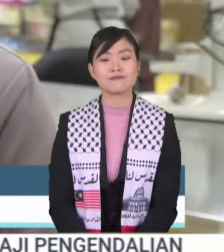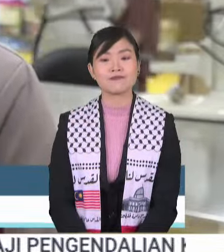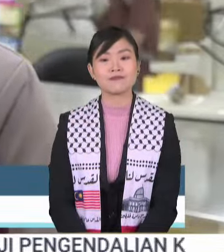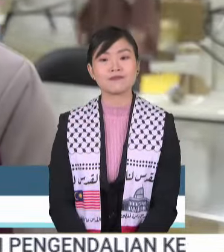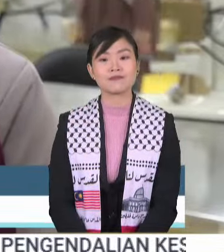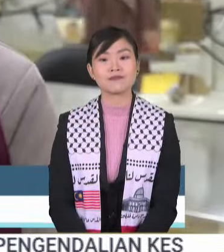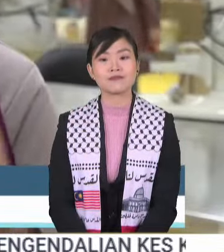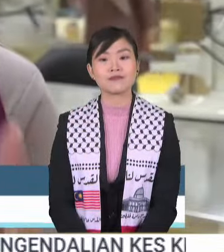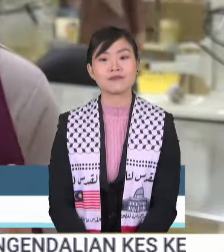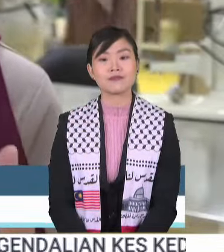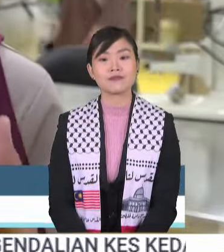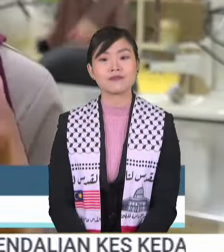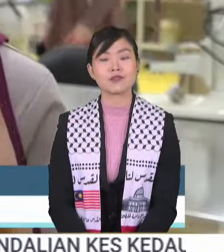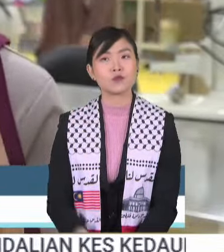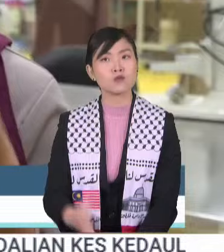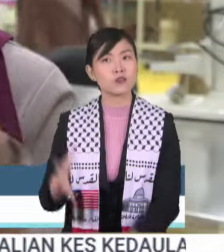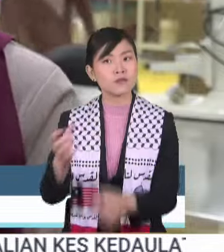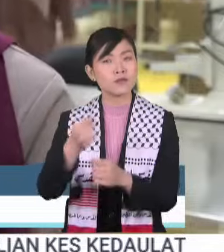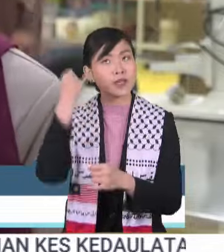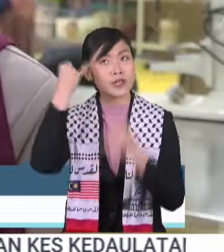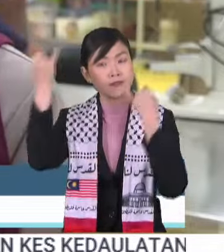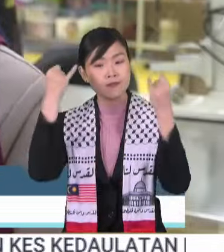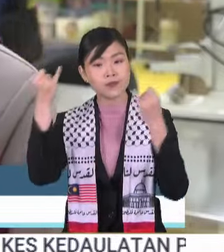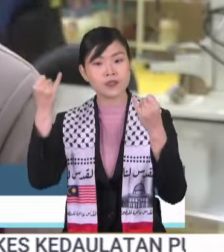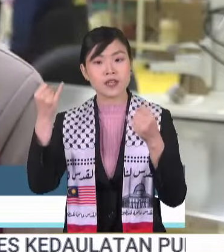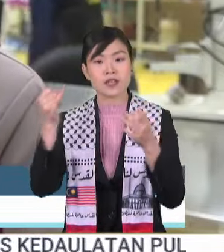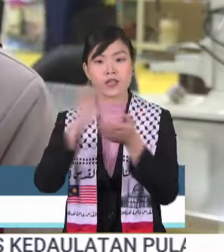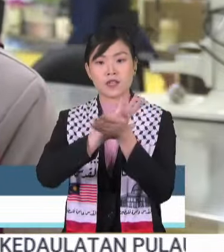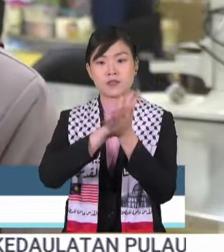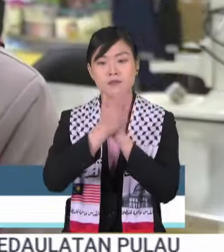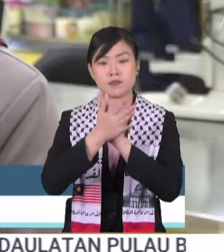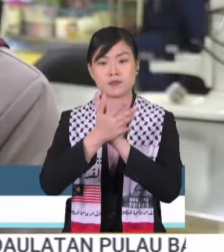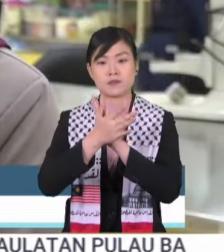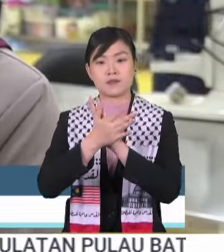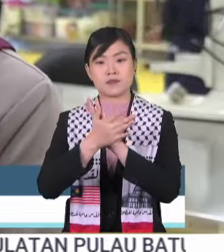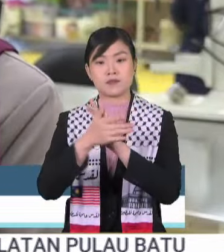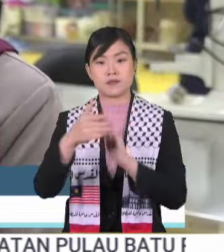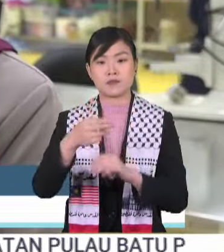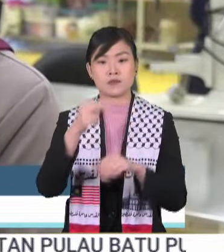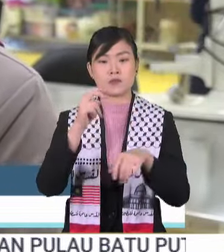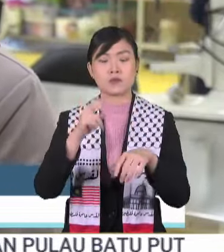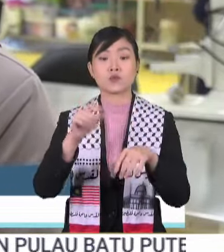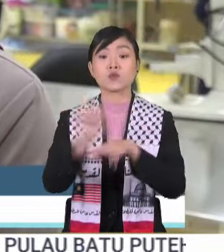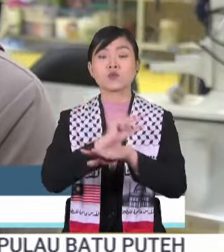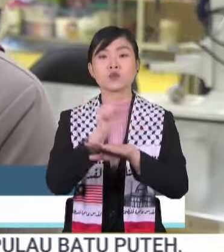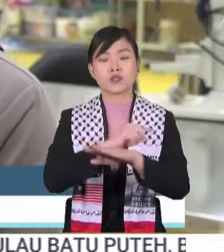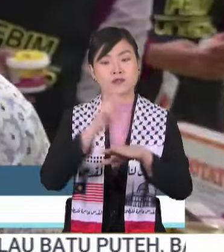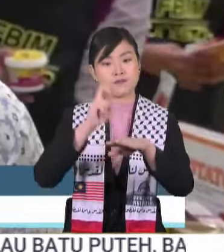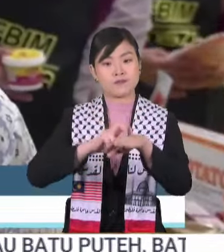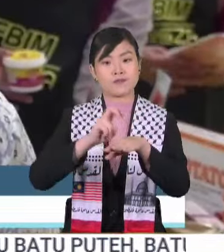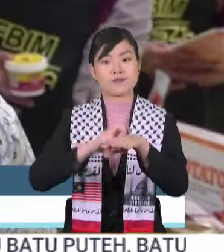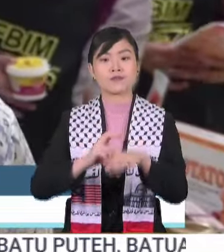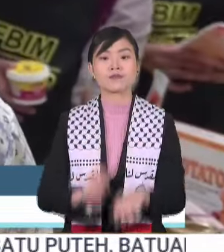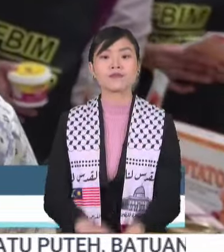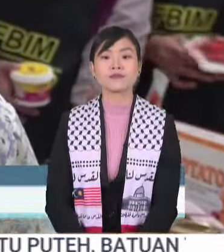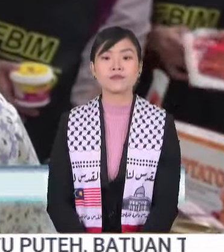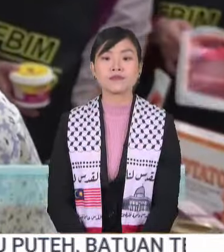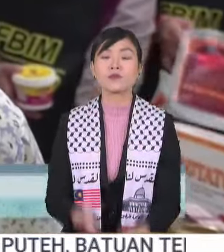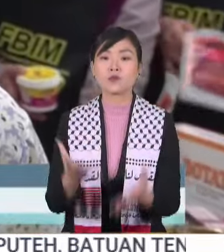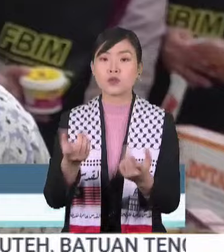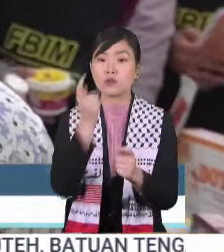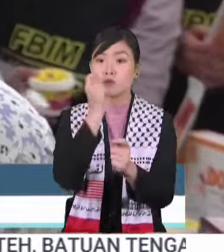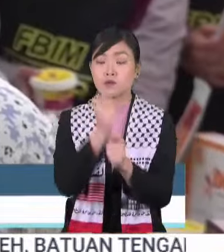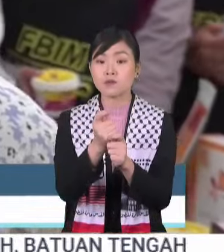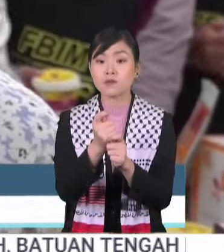Jadi kami ambil tu untuk inovatifkan dengan menambahkan Ugi kit dalam kami kami nak